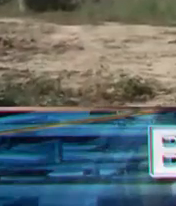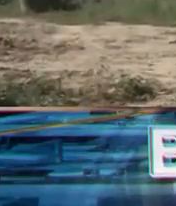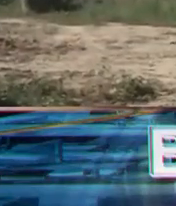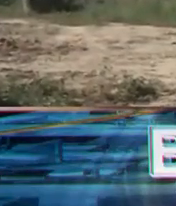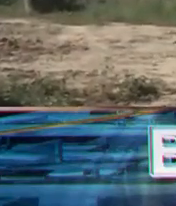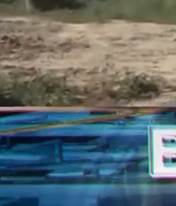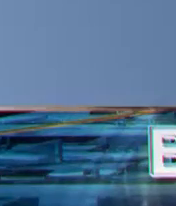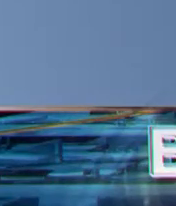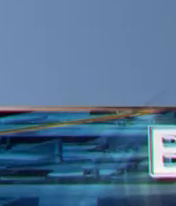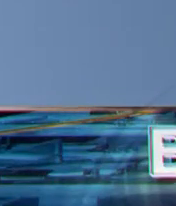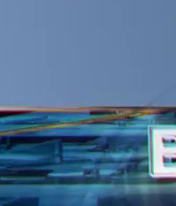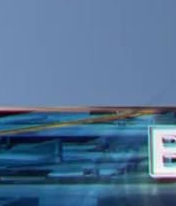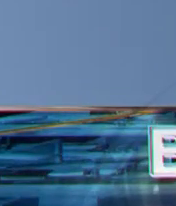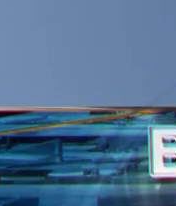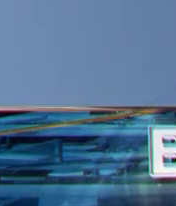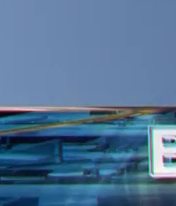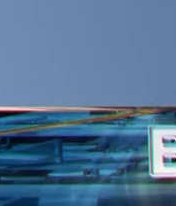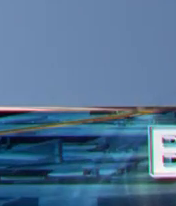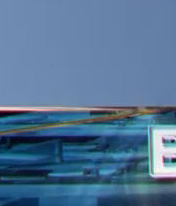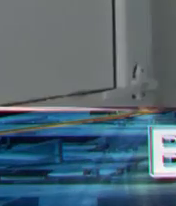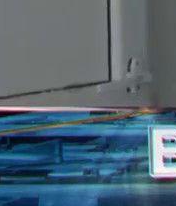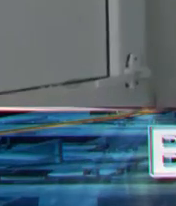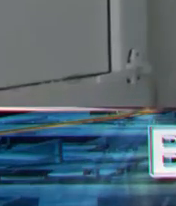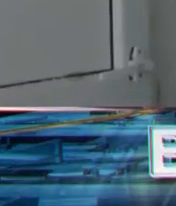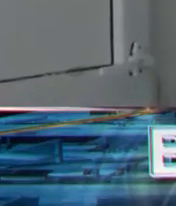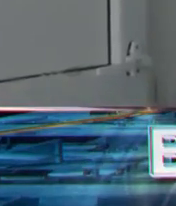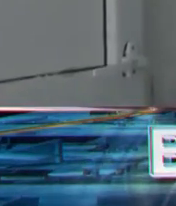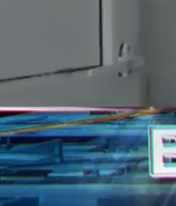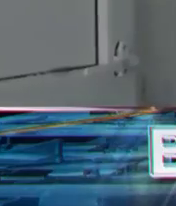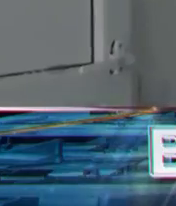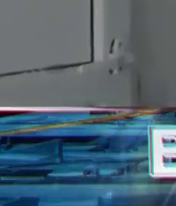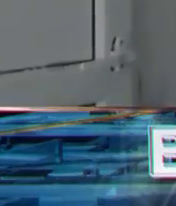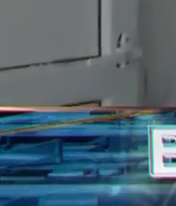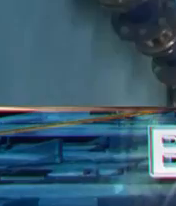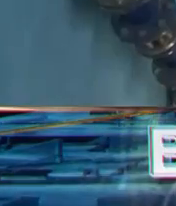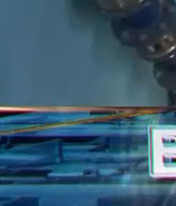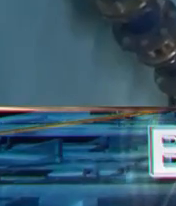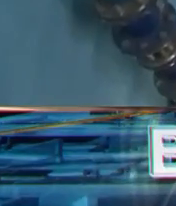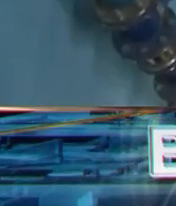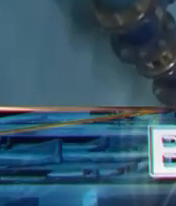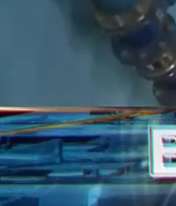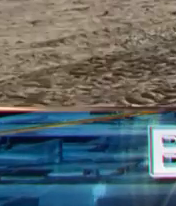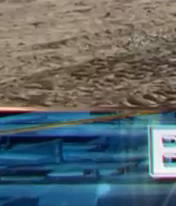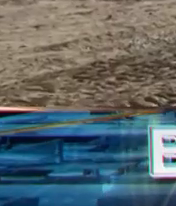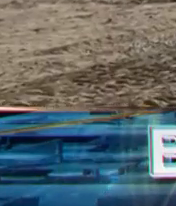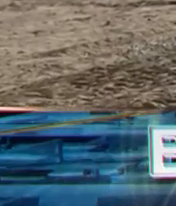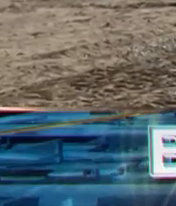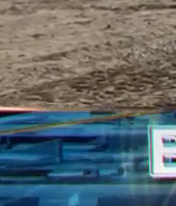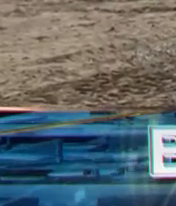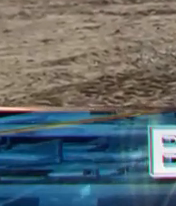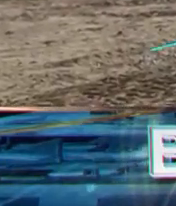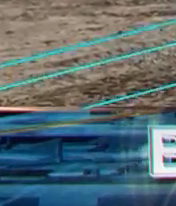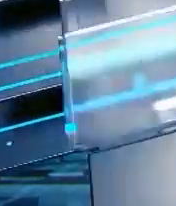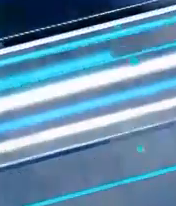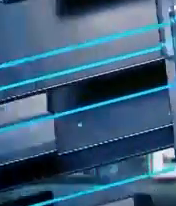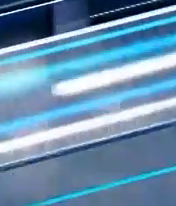89 мемлекеттік жоба олжа болды. Лелік 3500 азамат жұмыспен ғамтудың жолға артасымен жұмысқа тартылды.